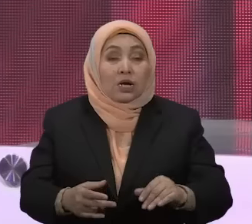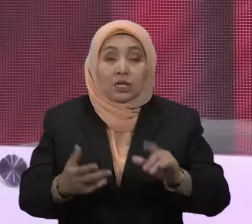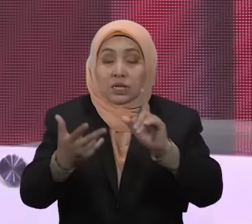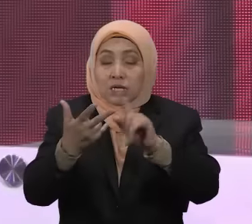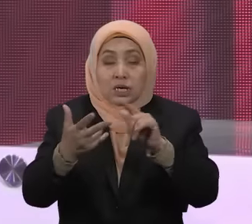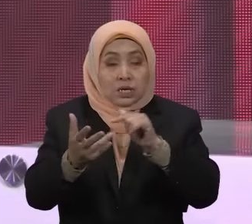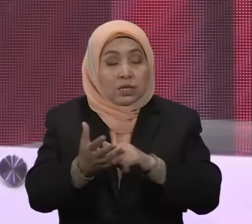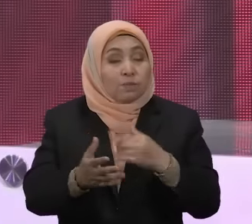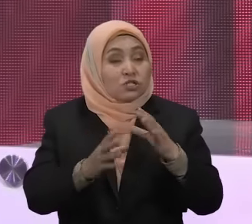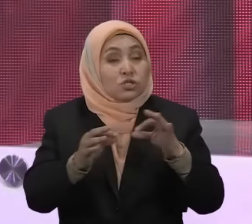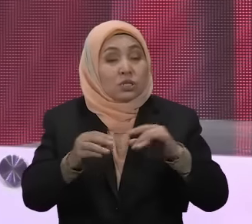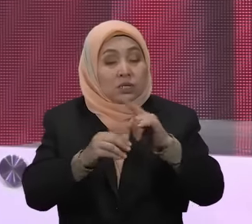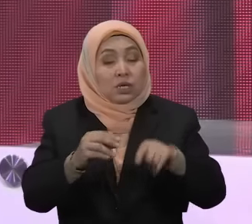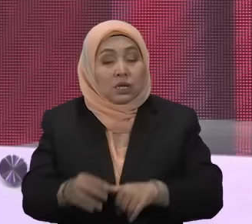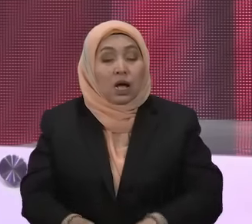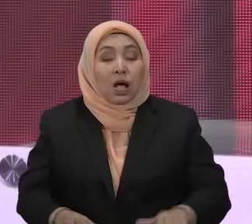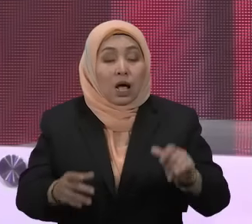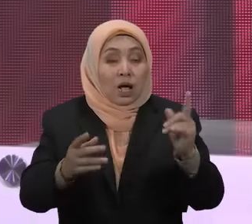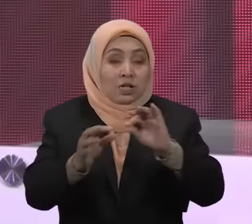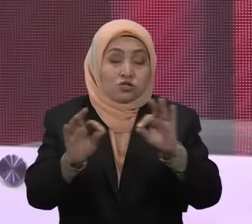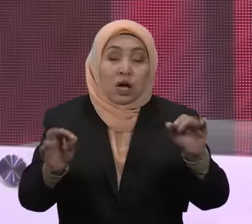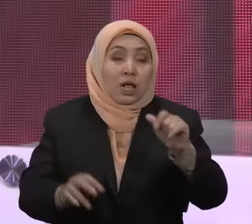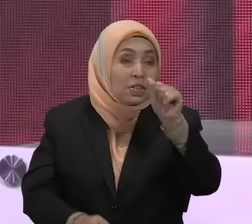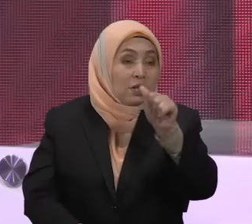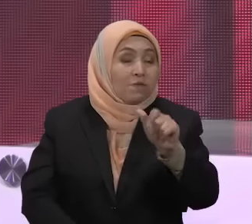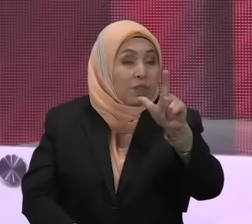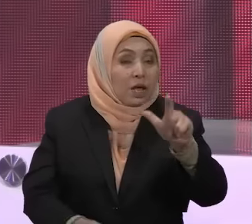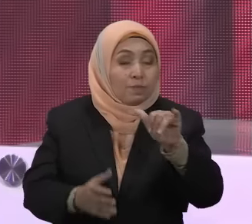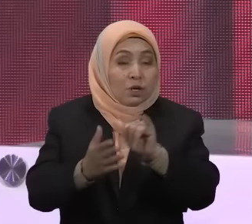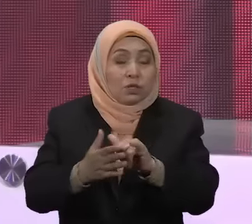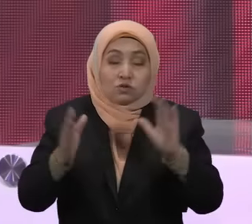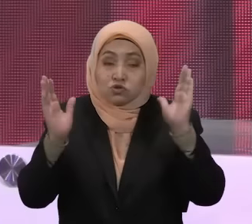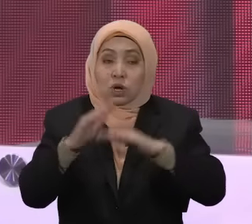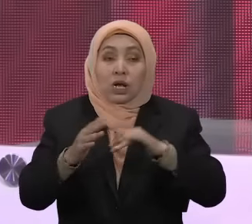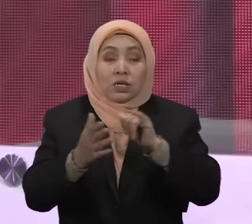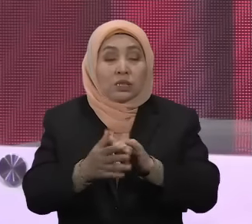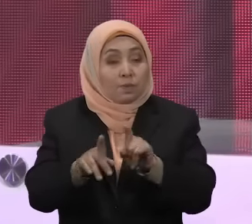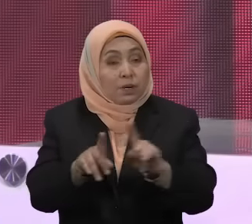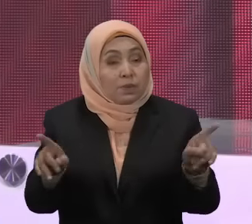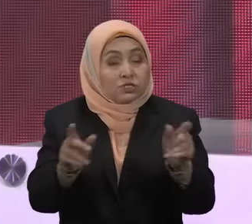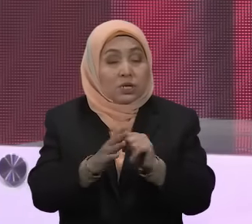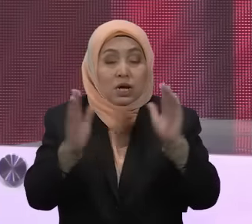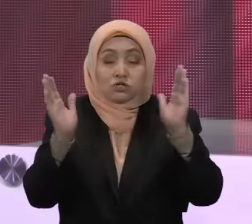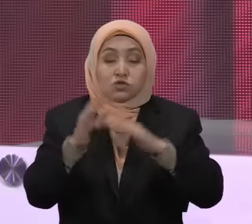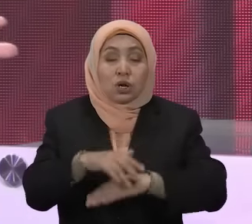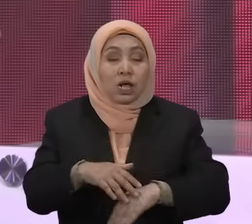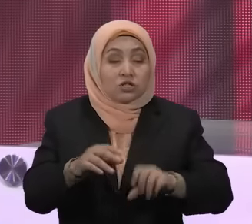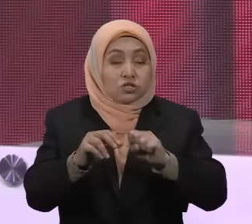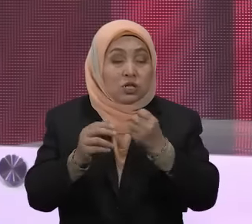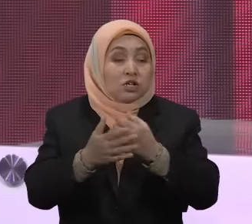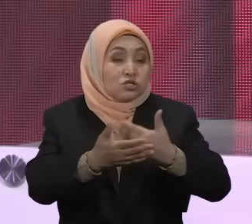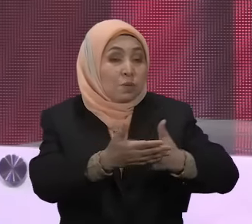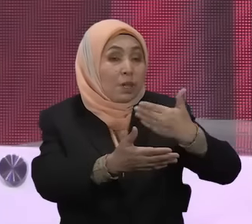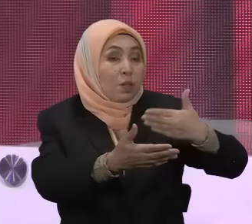ketiga ini bercakap tentang wa aqamas salah, ada alif lam, itu menunjukkan salah ini berbeza dengan salah syariat yang sebelum